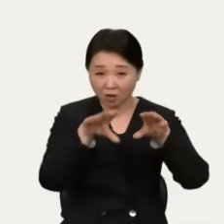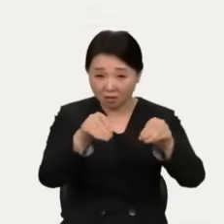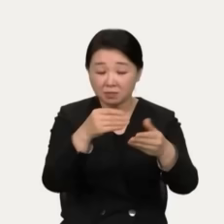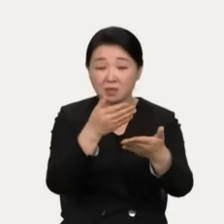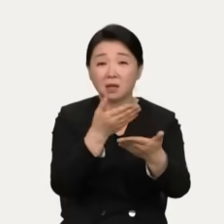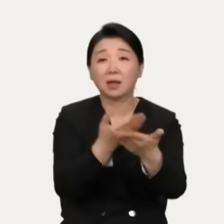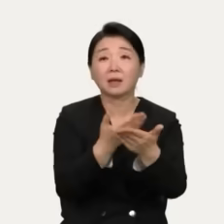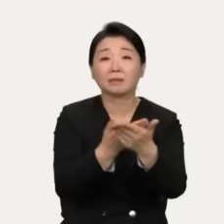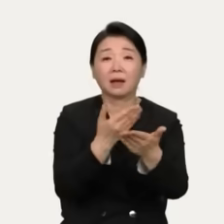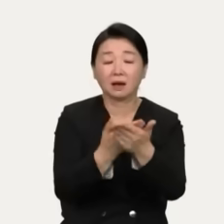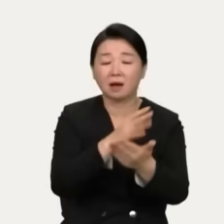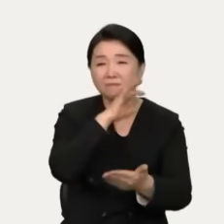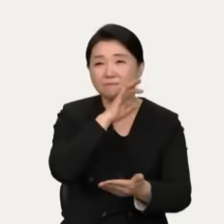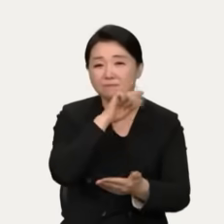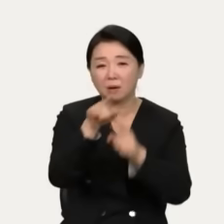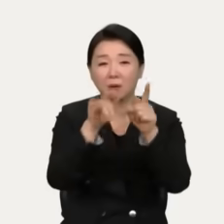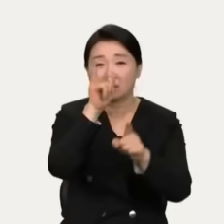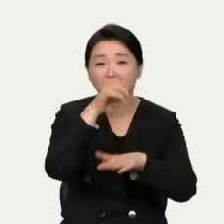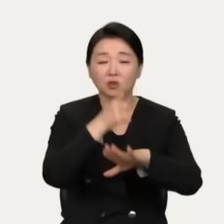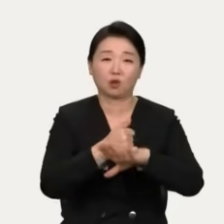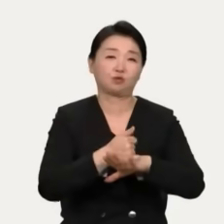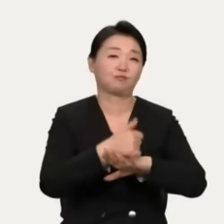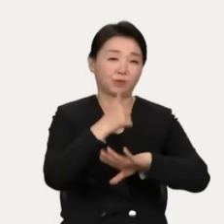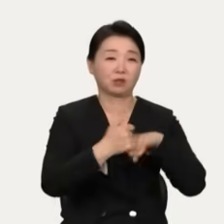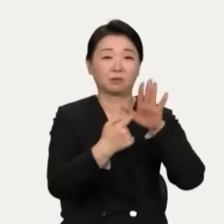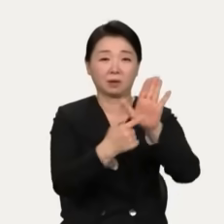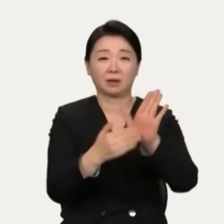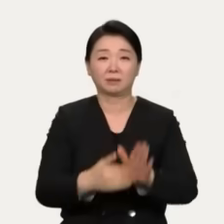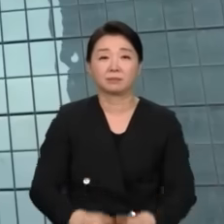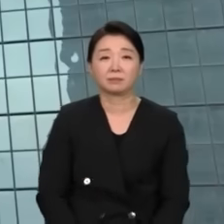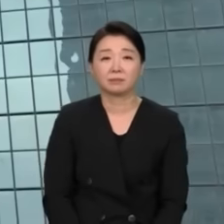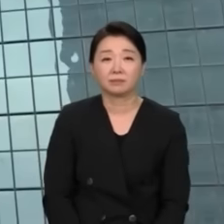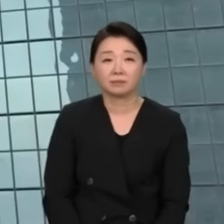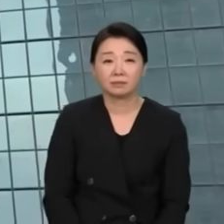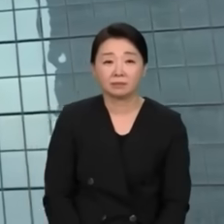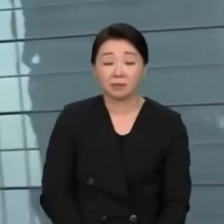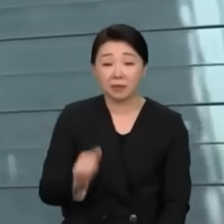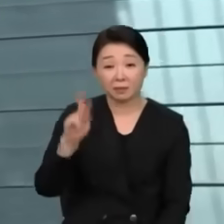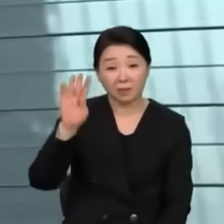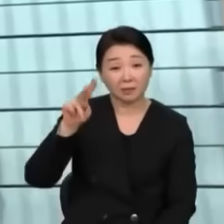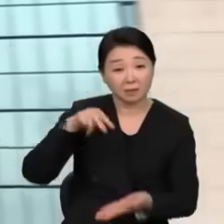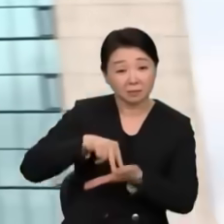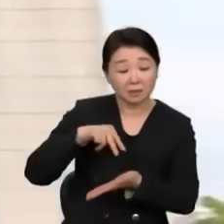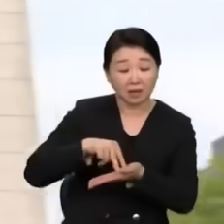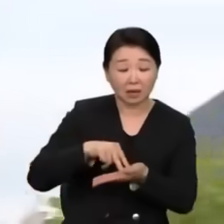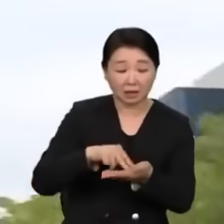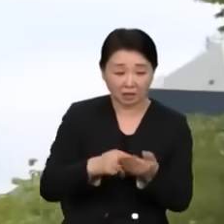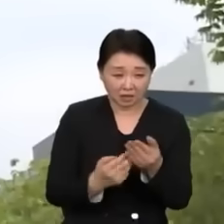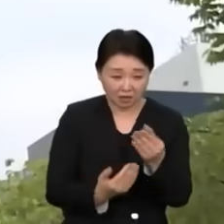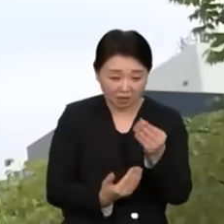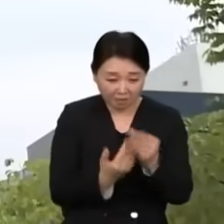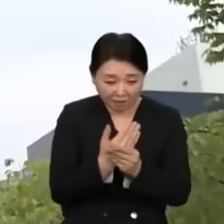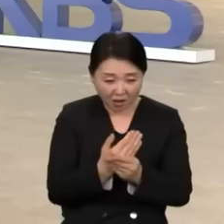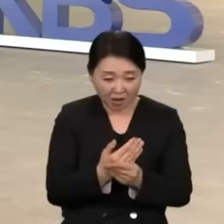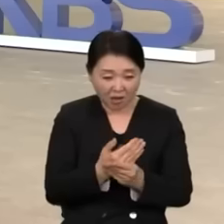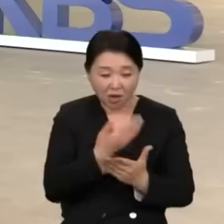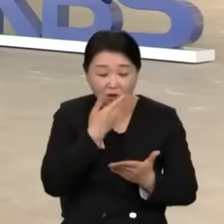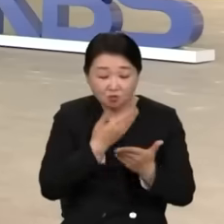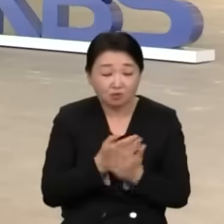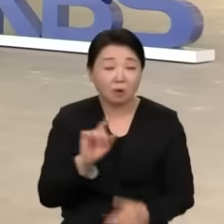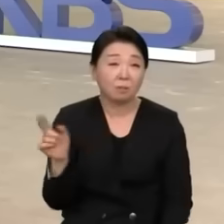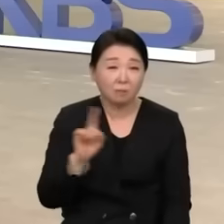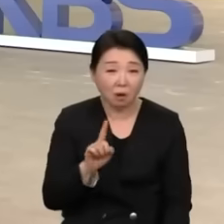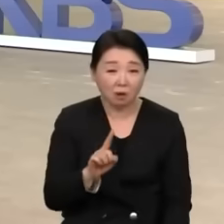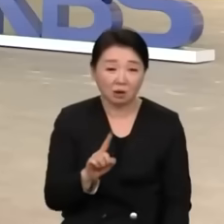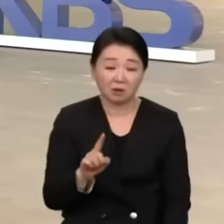시청자들의 청원이 접수대 이같이 결정했다고 밝혔습니다 KBS 사내 경중에 따라 방송 출연 정지 한시적